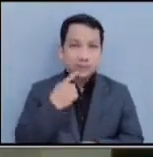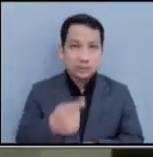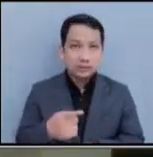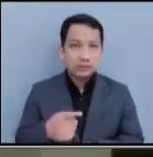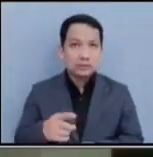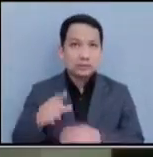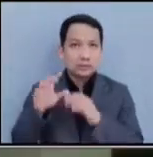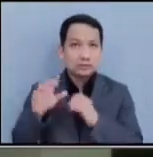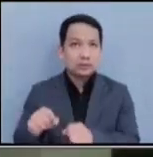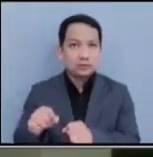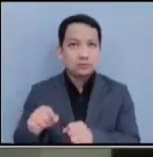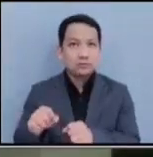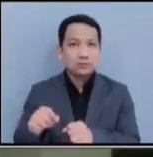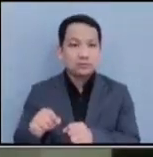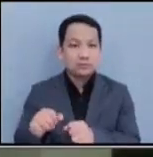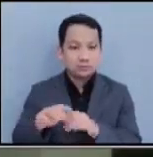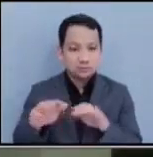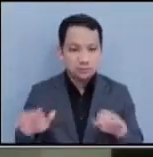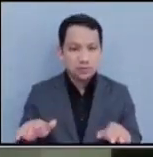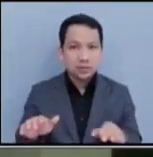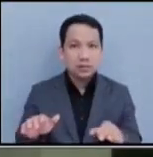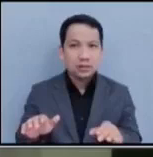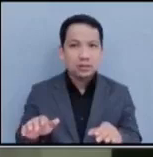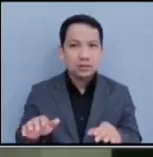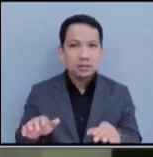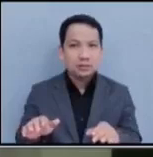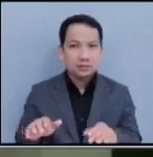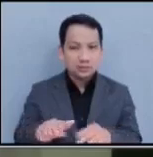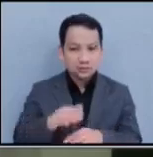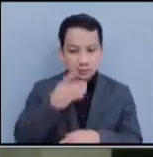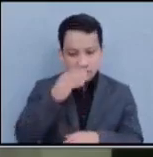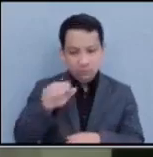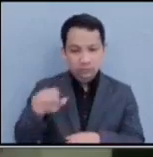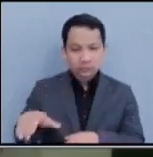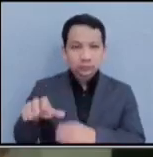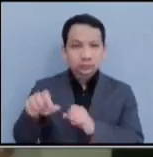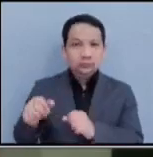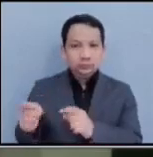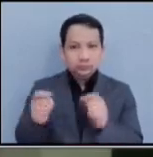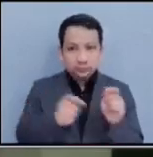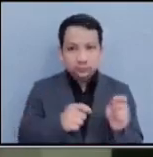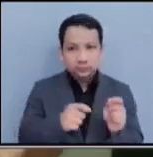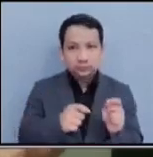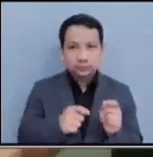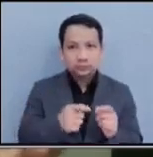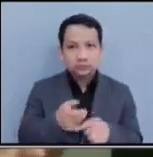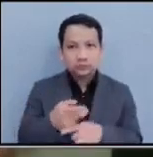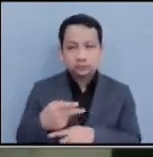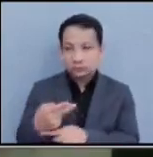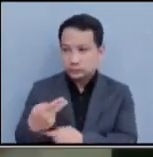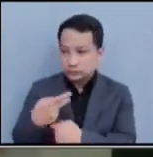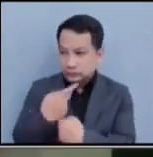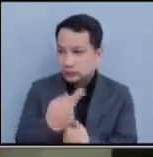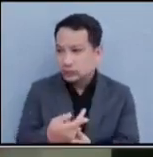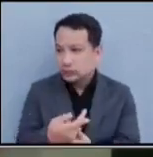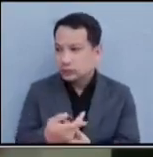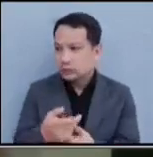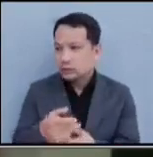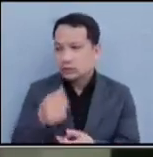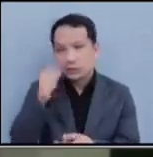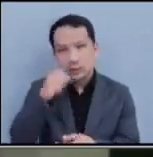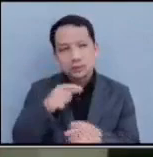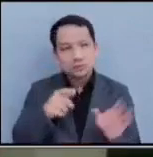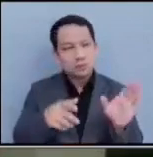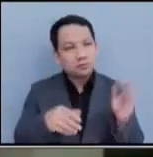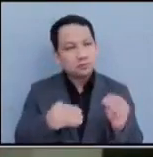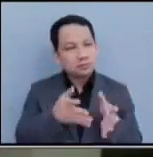kinuha niya yung bata ron sa kabilang bahay. Iniram niya rito sa kapatid. Kasi yung naiwan kasi